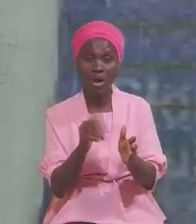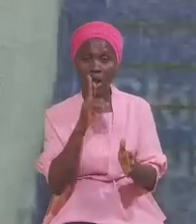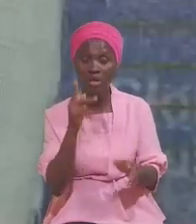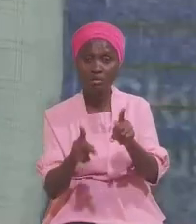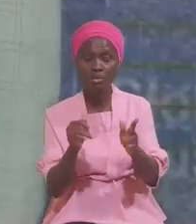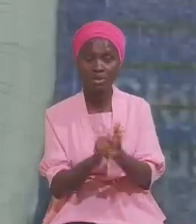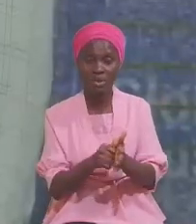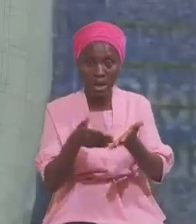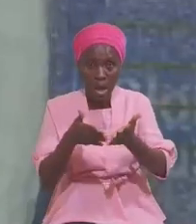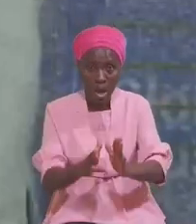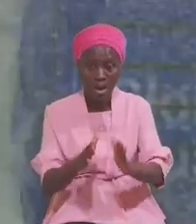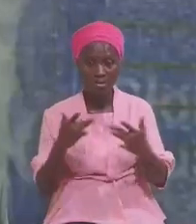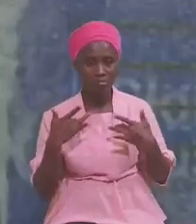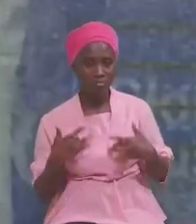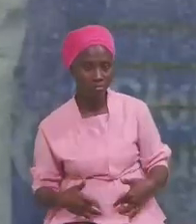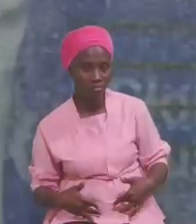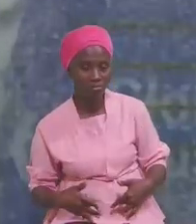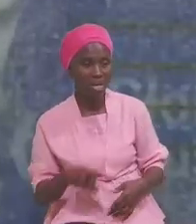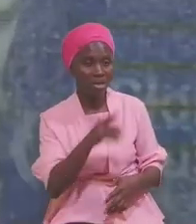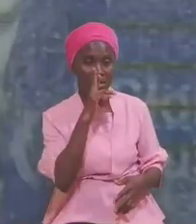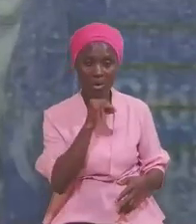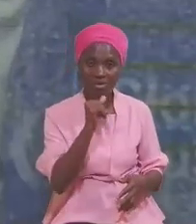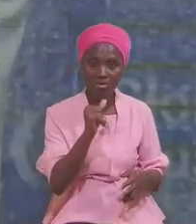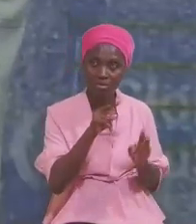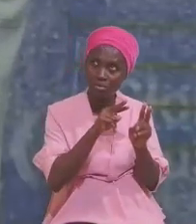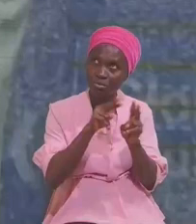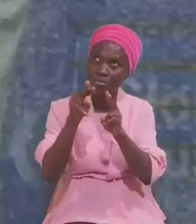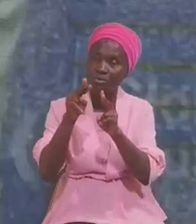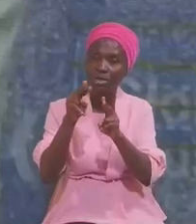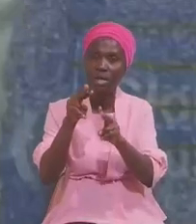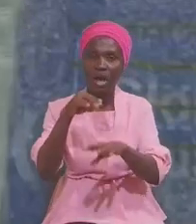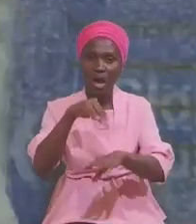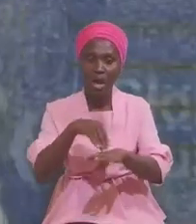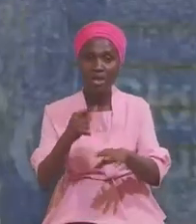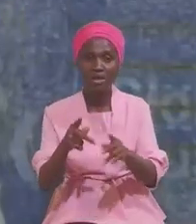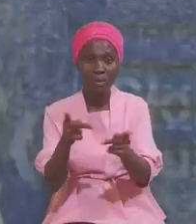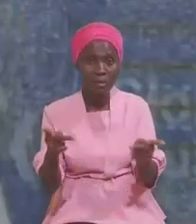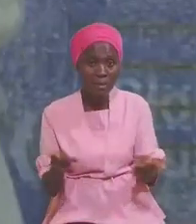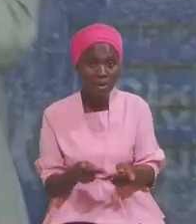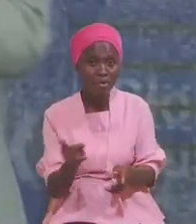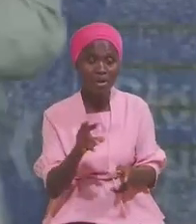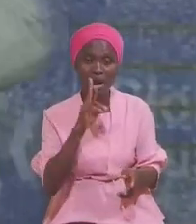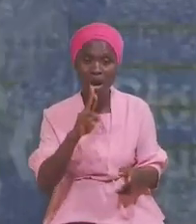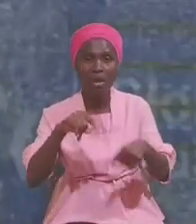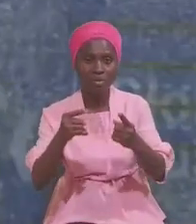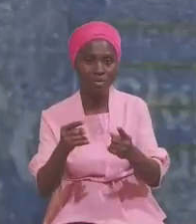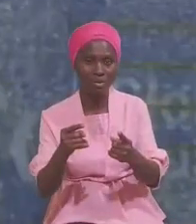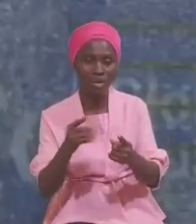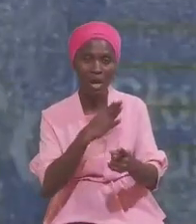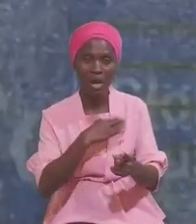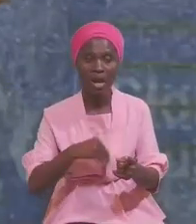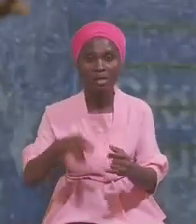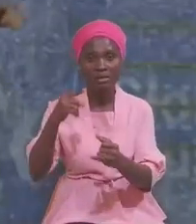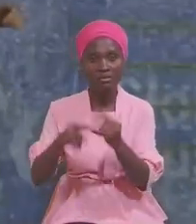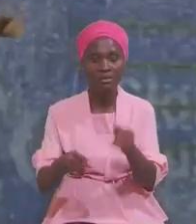même qui se sont permis le découragement. Ils ne regardaient pas là où ils allaient.